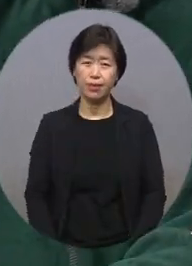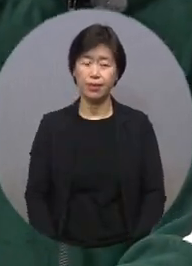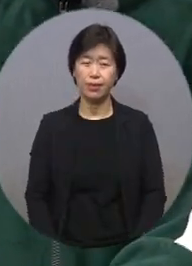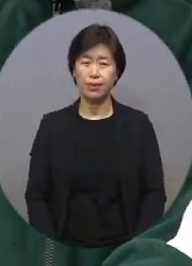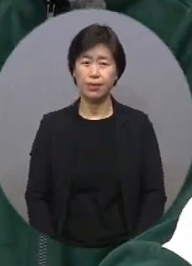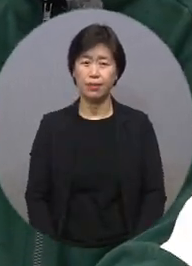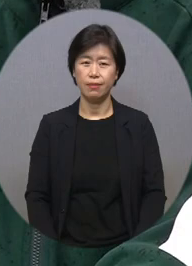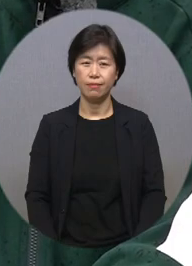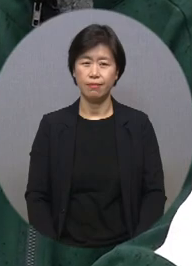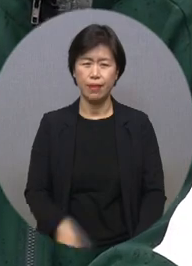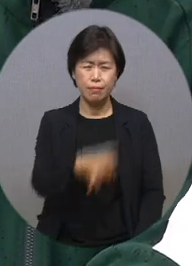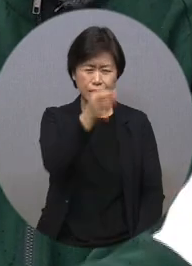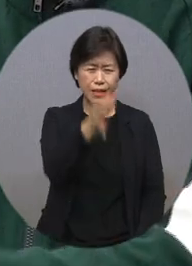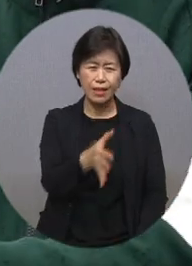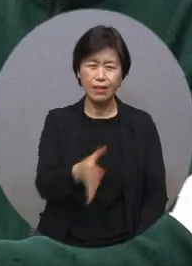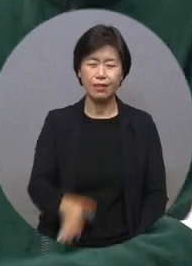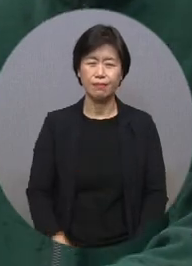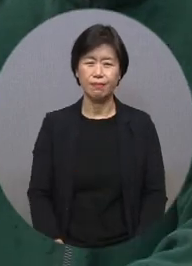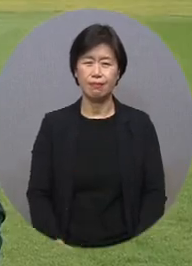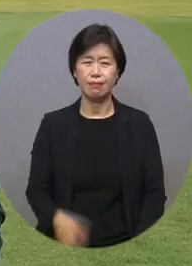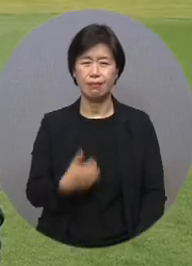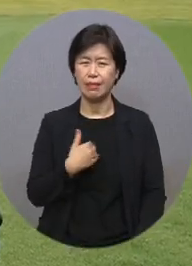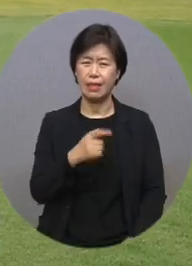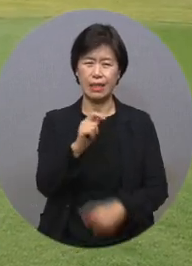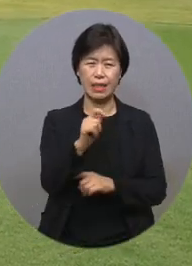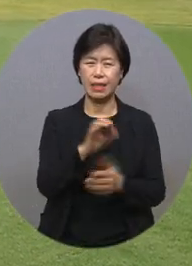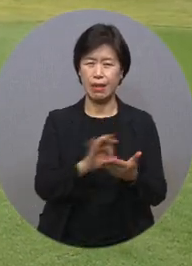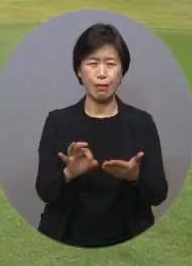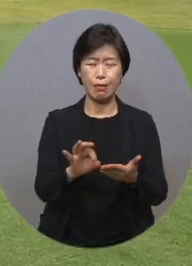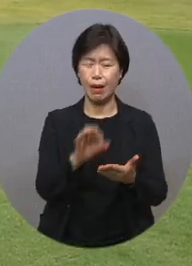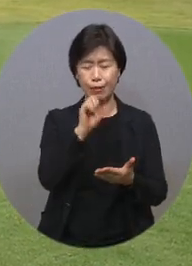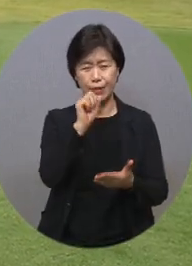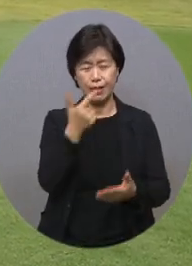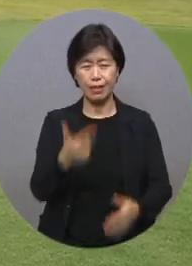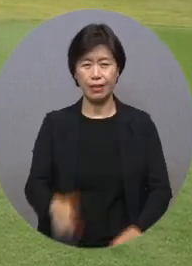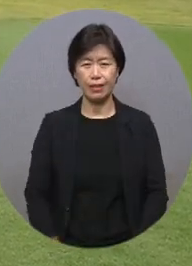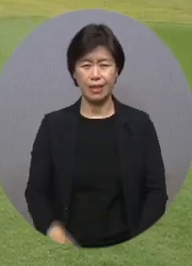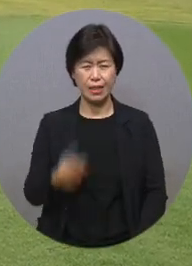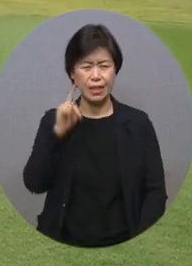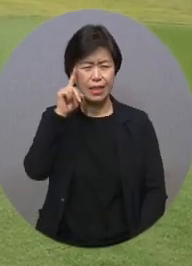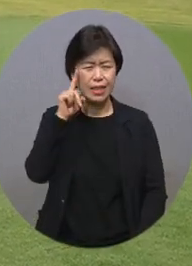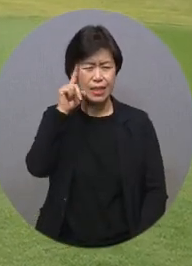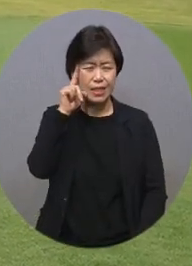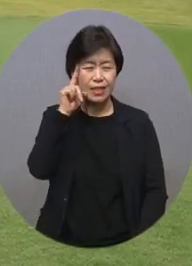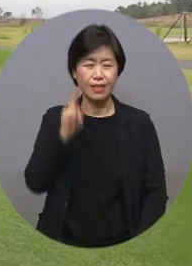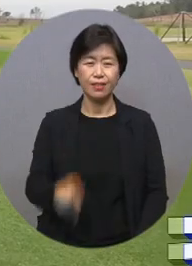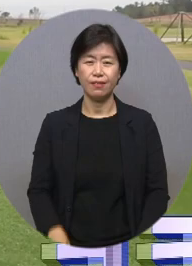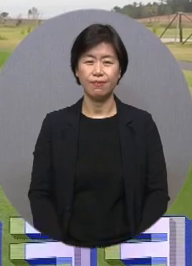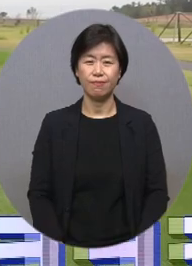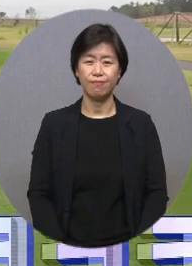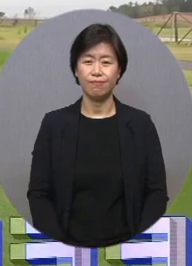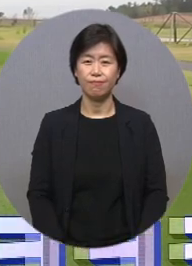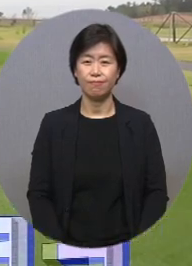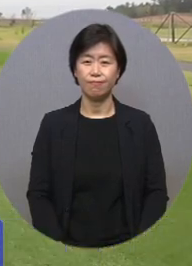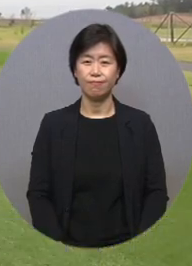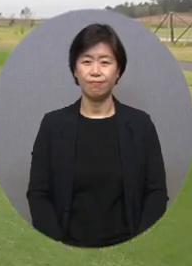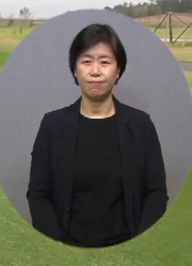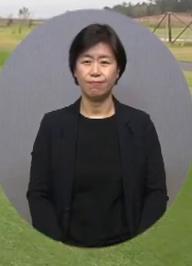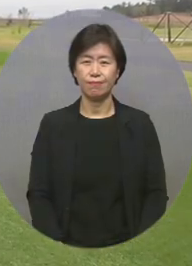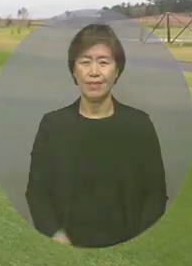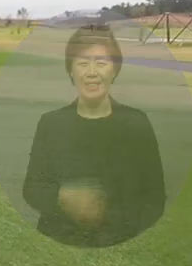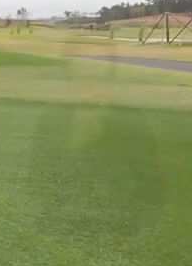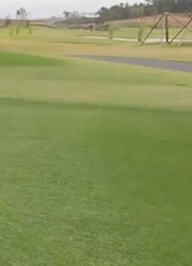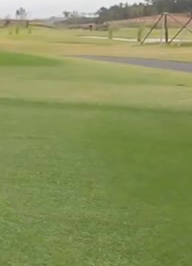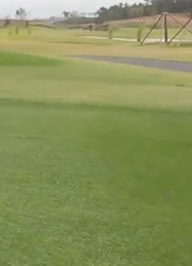미안해. 저거 벙커인가? 나 티 이거 쓰면 안 되겠다. 아, 그치? 스트레스. 스트레스! 자.